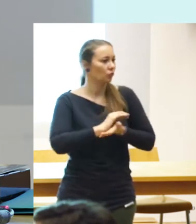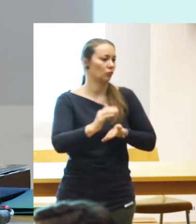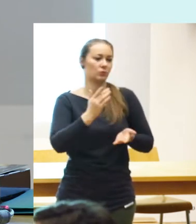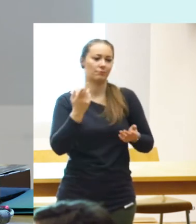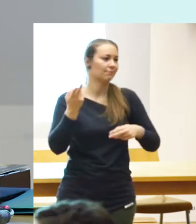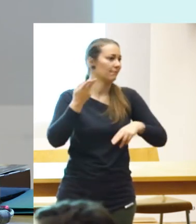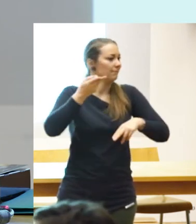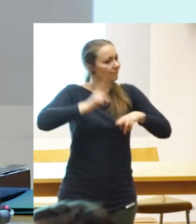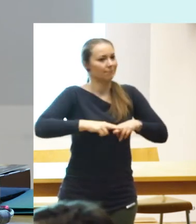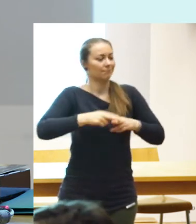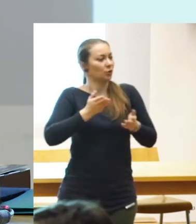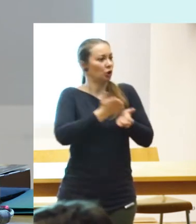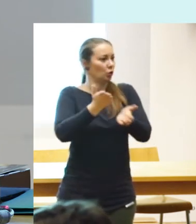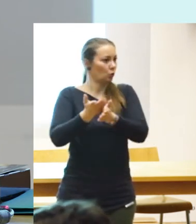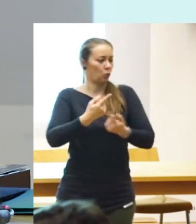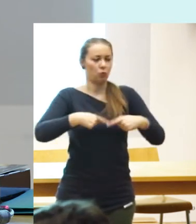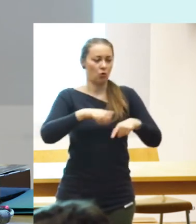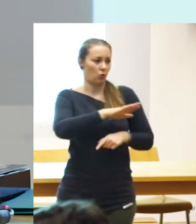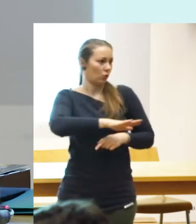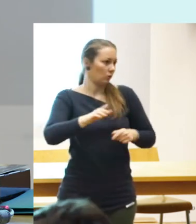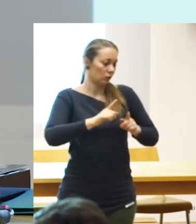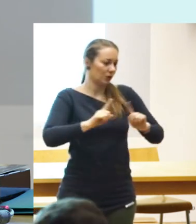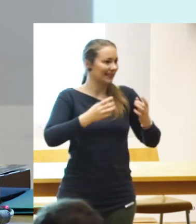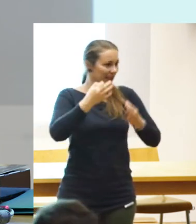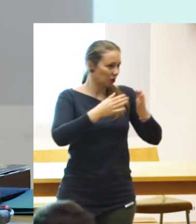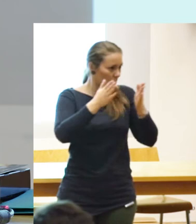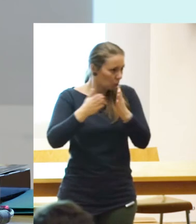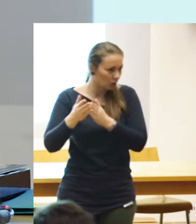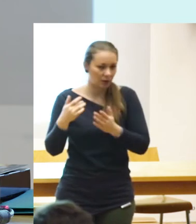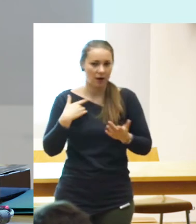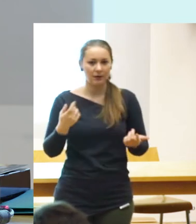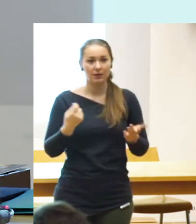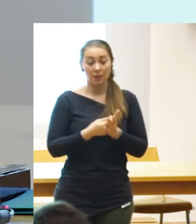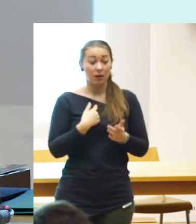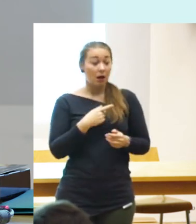i tady, že mě to téma samozřejmě velmi zajímá,